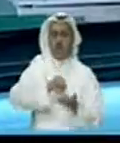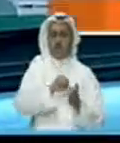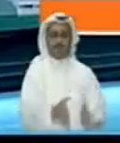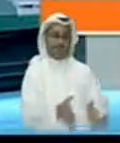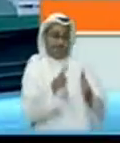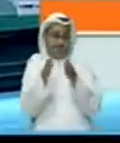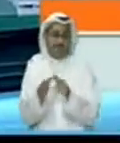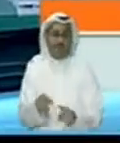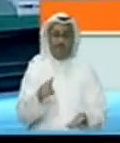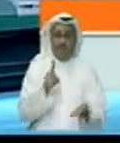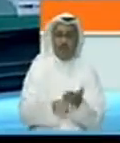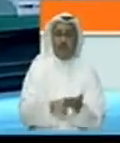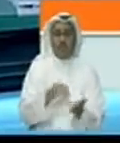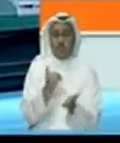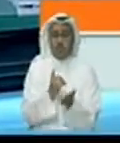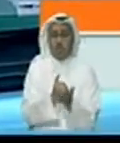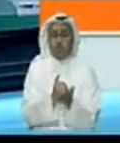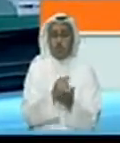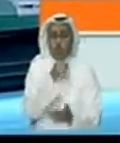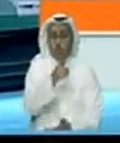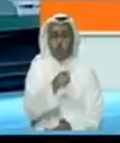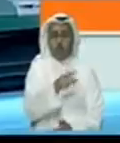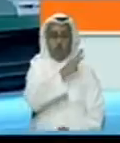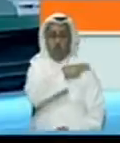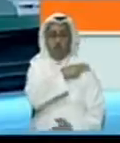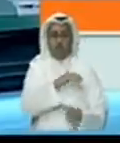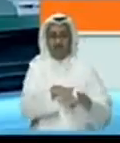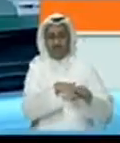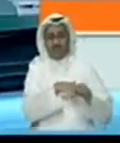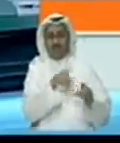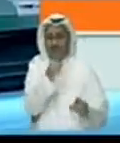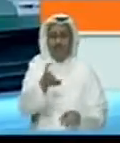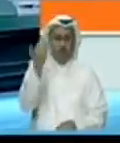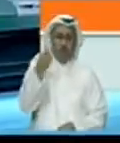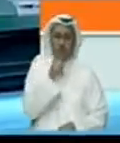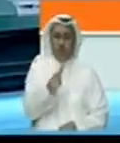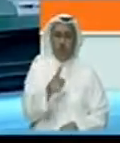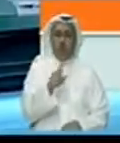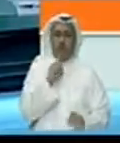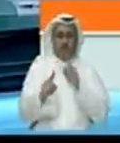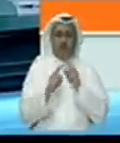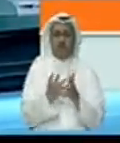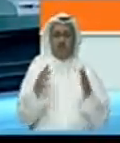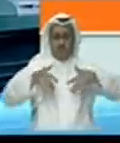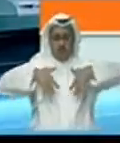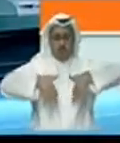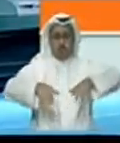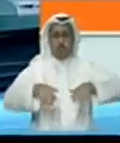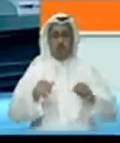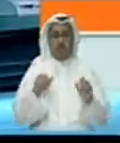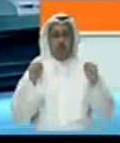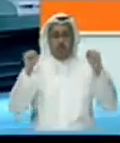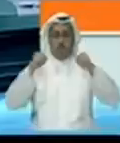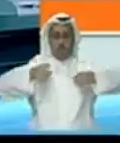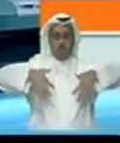هذا وأكد العقيد المتقاعد عبد اللطيف الملحم في نشرة سابقة أن الآلاف من المتظاهرين الإيرانيين